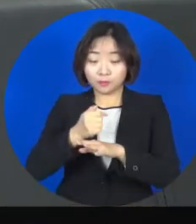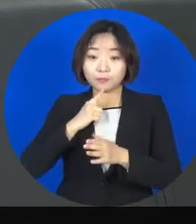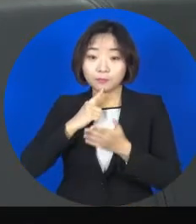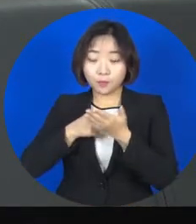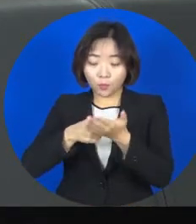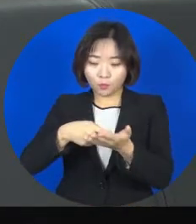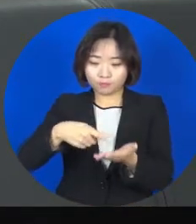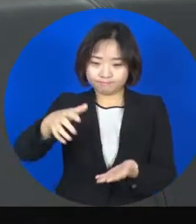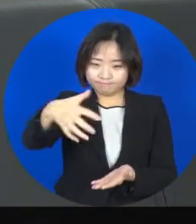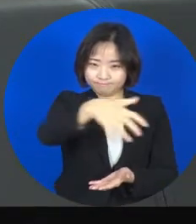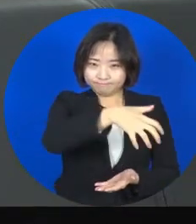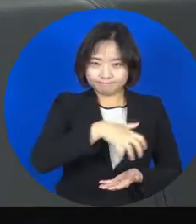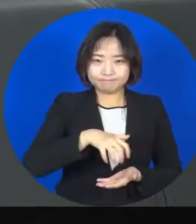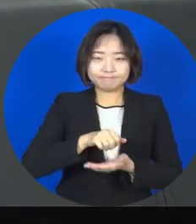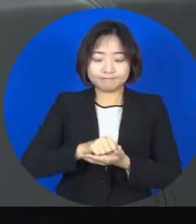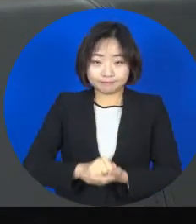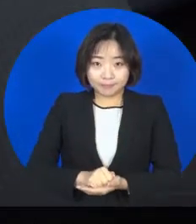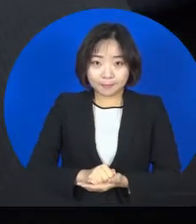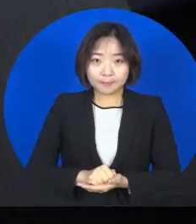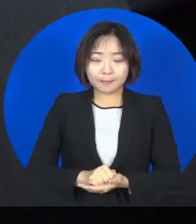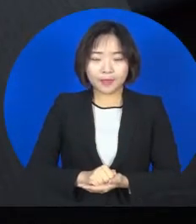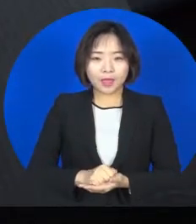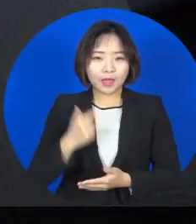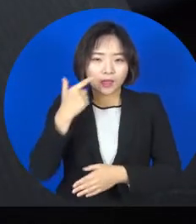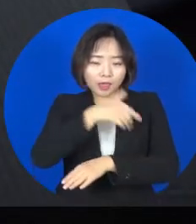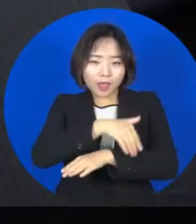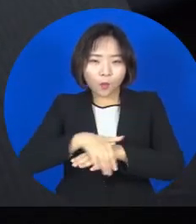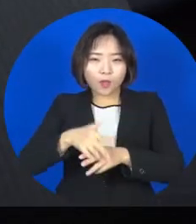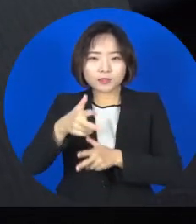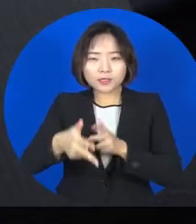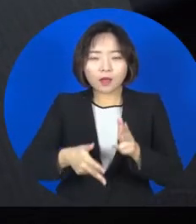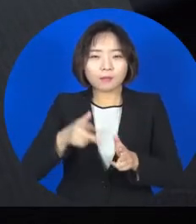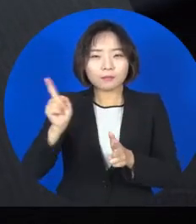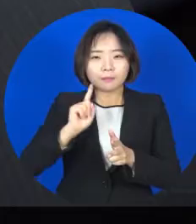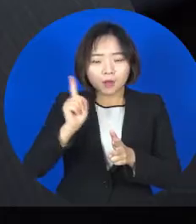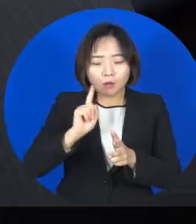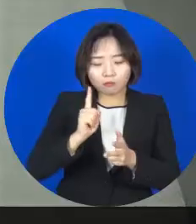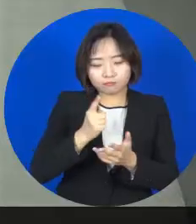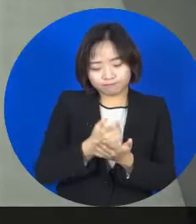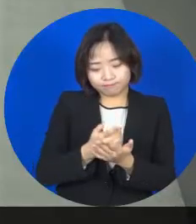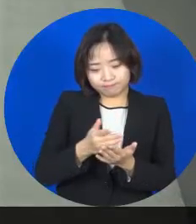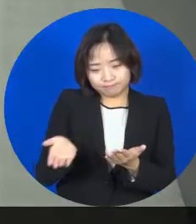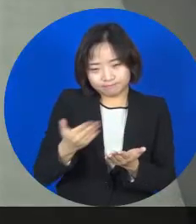최종 보고회를 통해 제시된 의견을 적극 수렴하고 계획 사업들을 면밀히